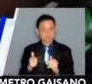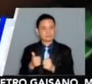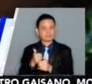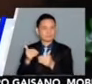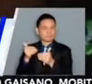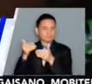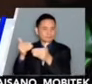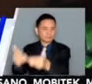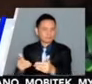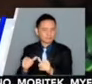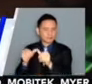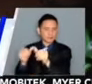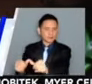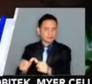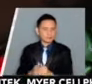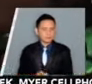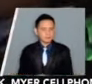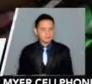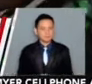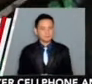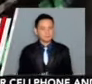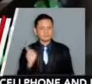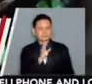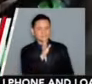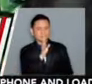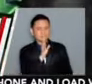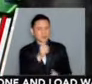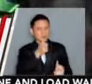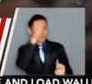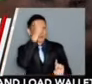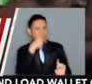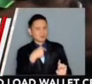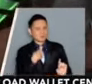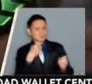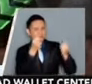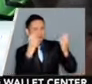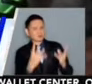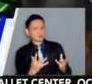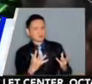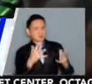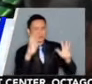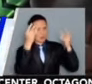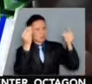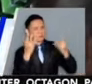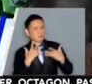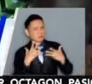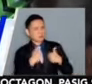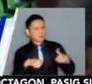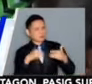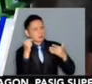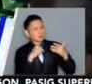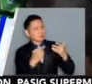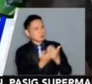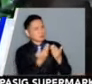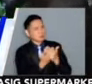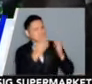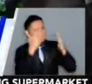Wala naman sinasabi yung operator namin eh. Driver lang po ako dito. Ang modernized, natural lang yan, tama lang yun. Pero yung sinasabi nila face